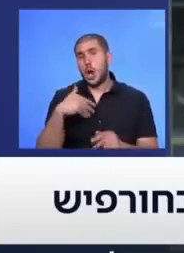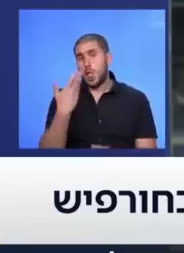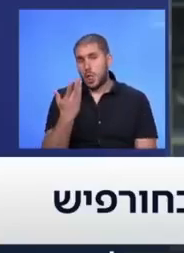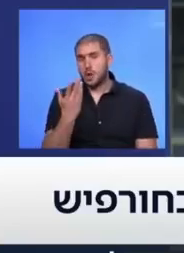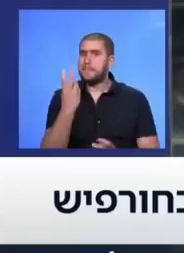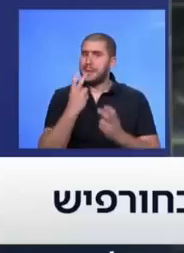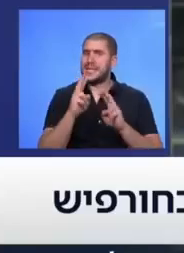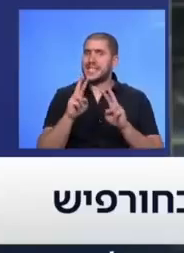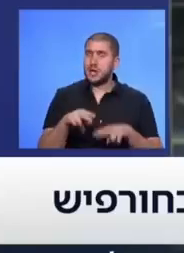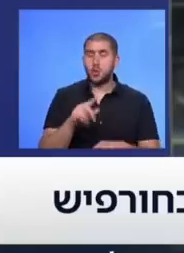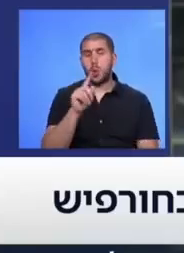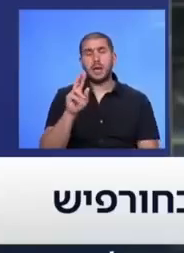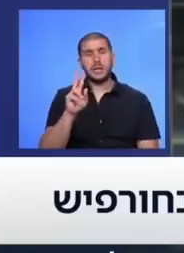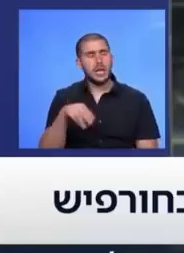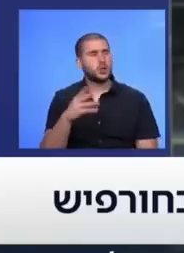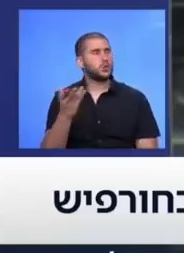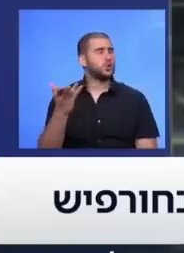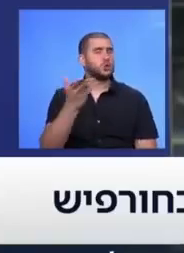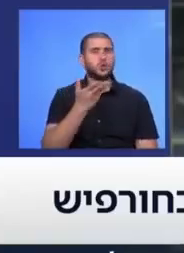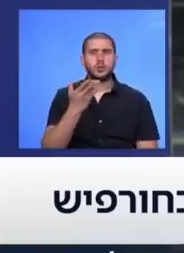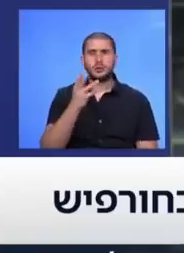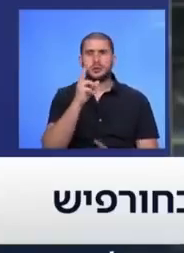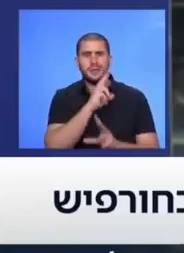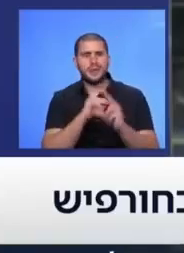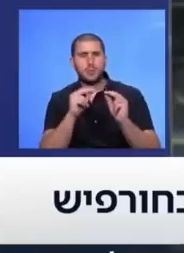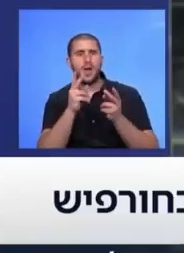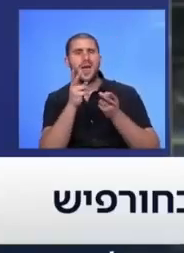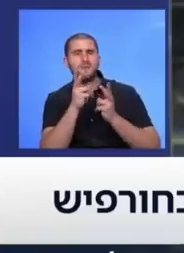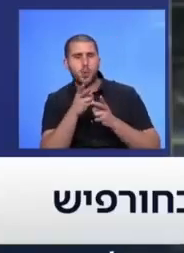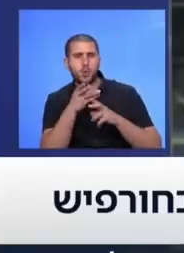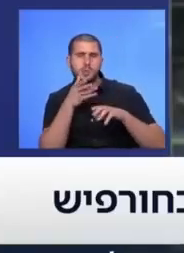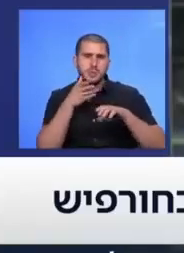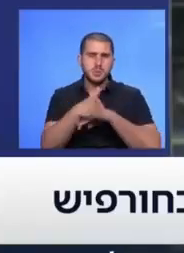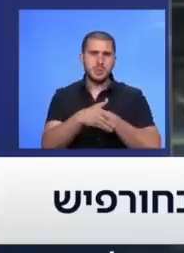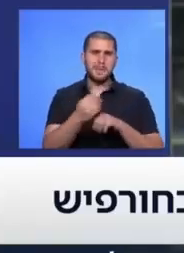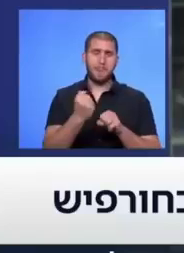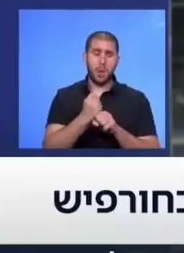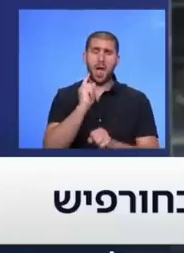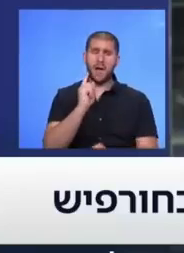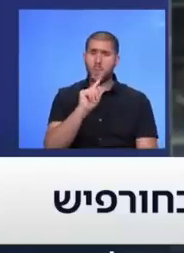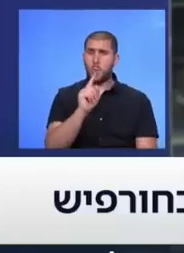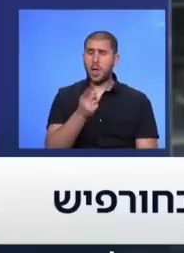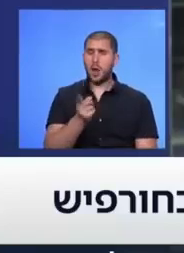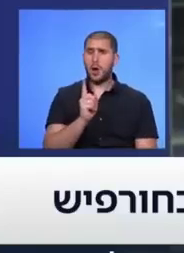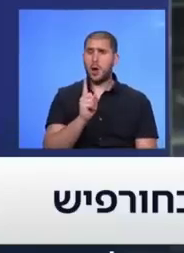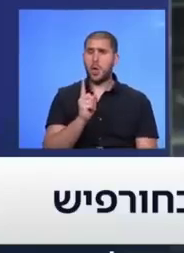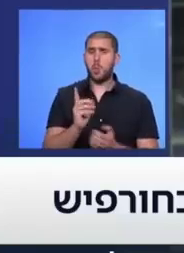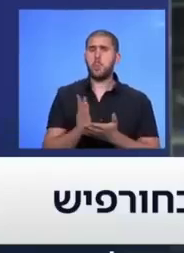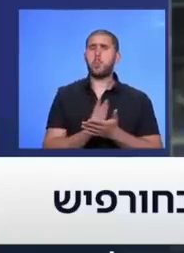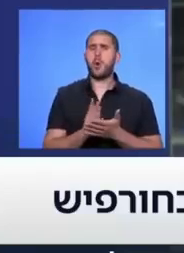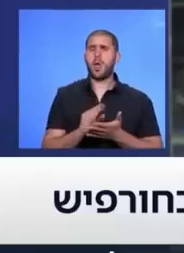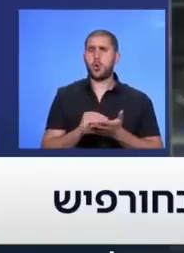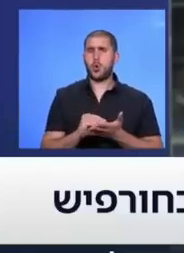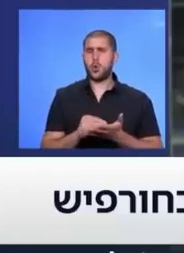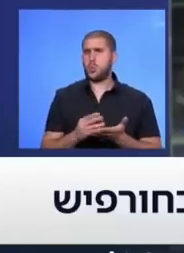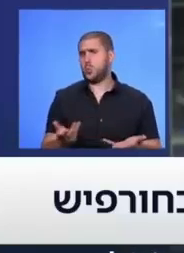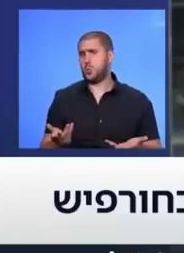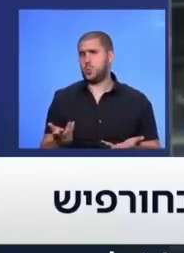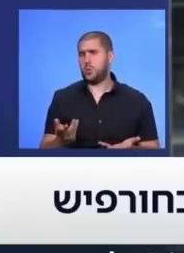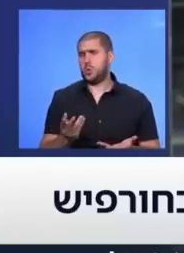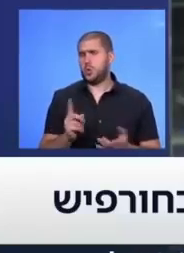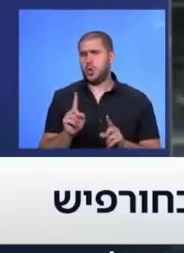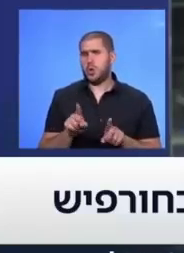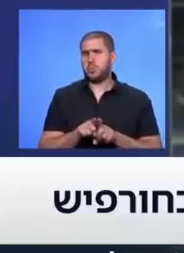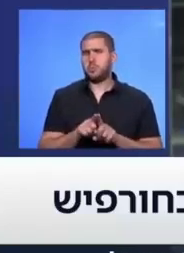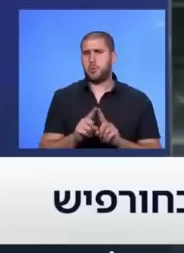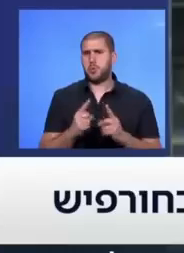מידע, ויכול להיות שמישהו דיבר על אפשרות לפעולה, אבל אולי זה לא היה בשל, זה לא כפי שזה בא לידי